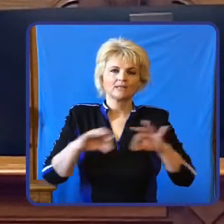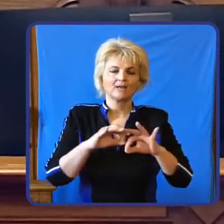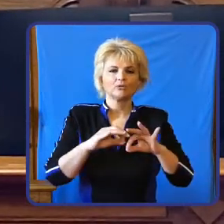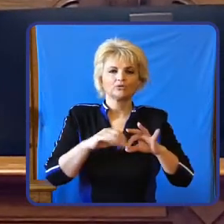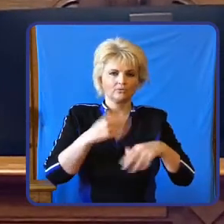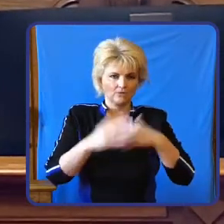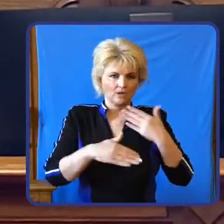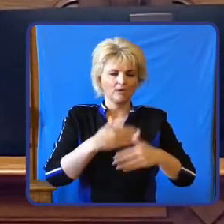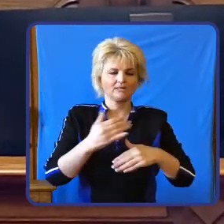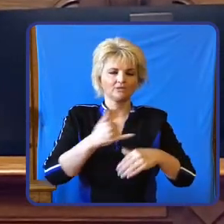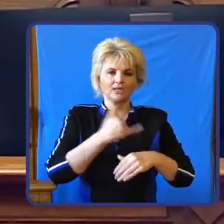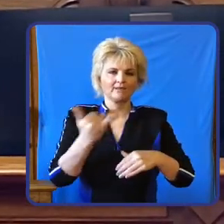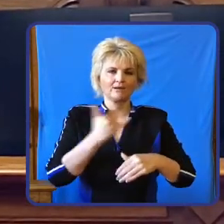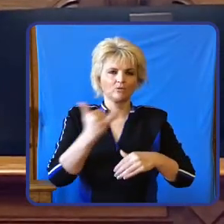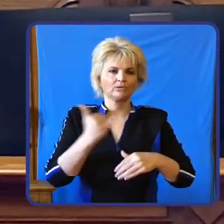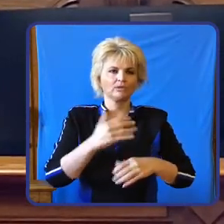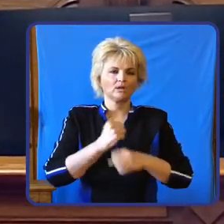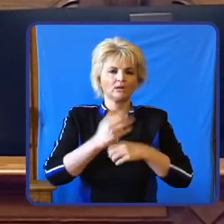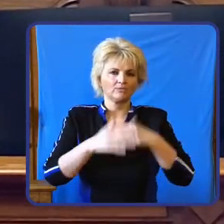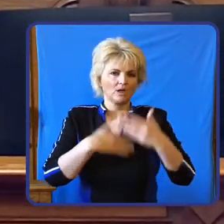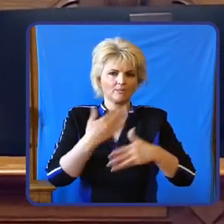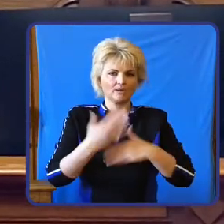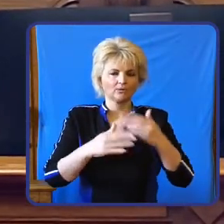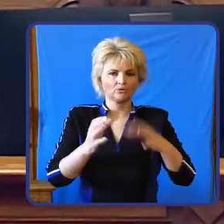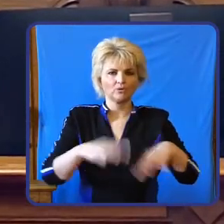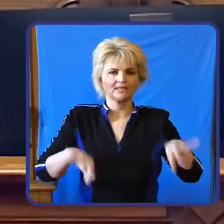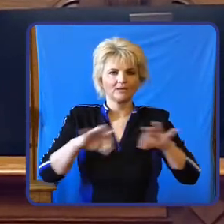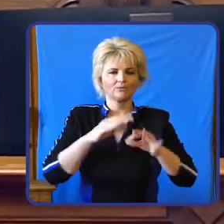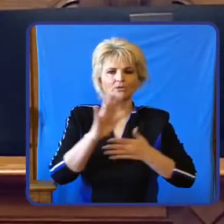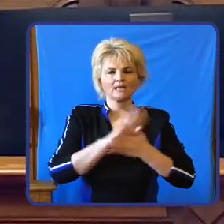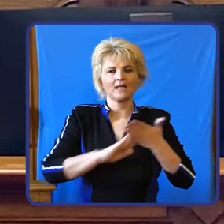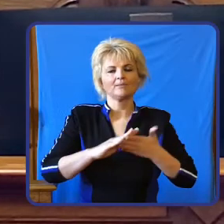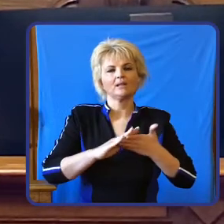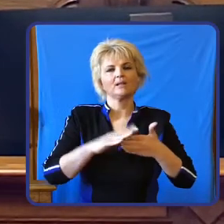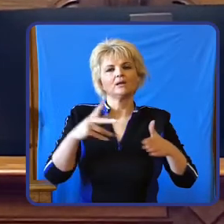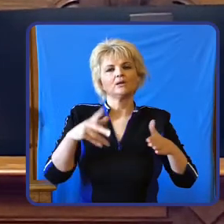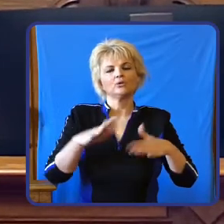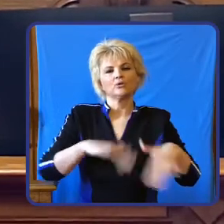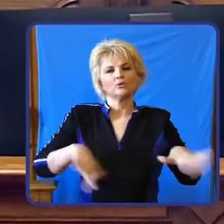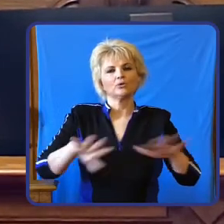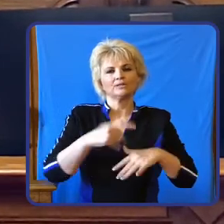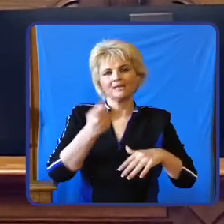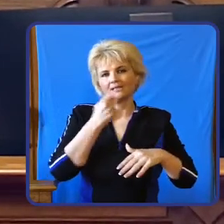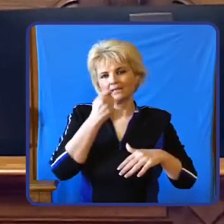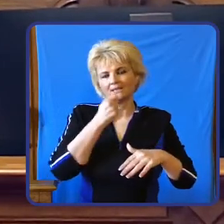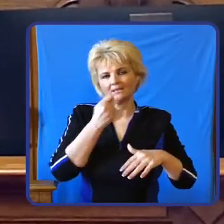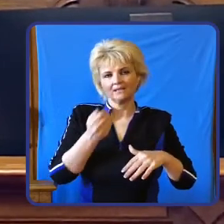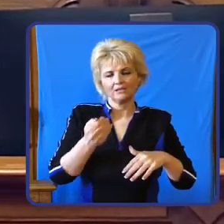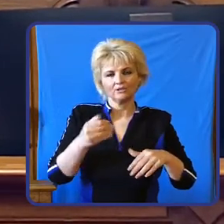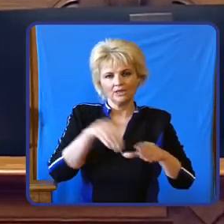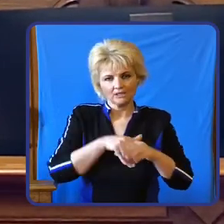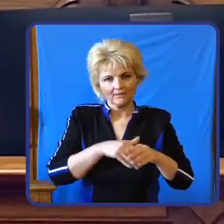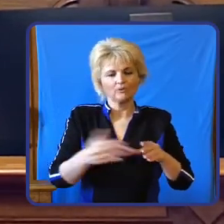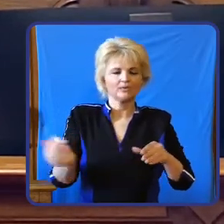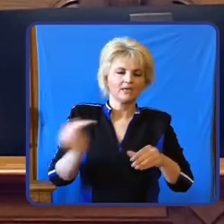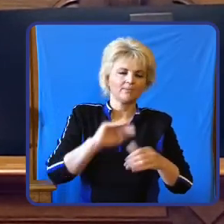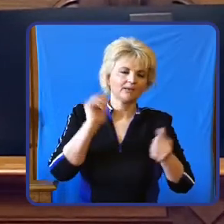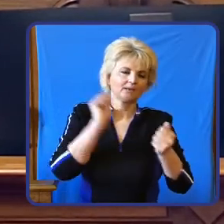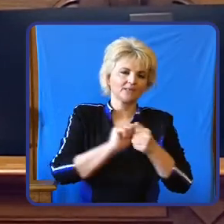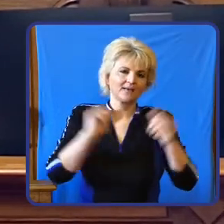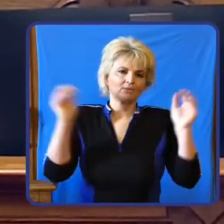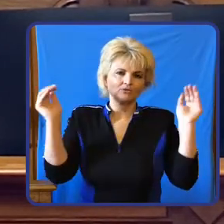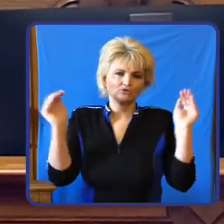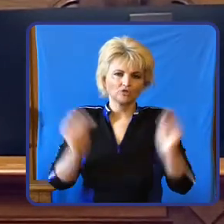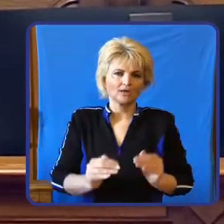tart. Jó, tehát országosan jellemző a közétkeztetésben résztvevő gyerekek számának a csökkenése, ami nagyon szomorú